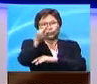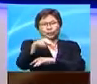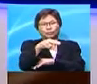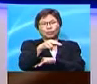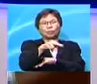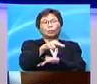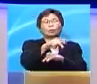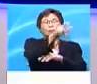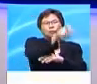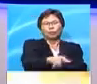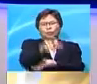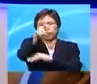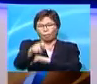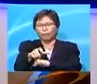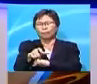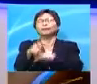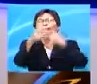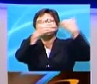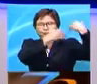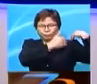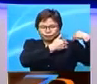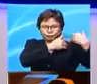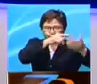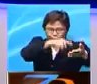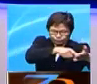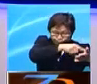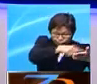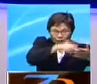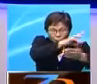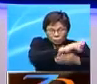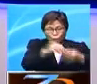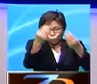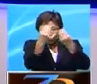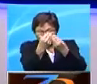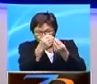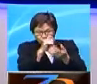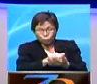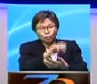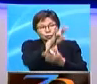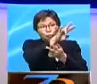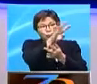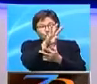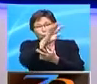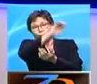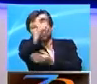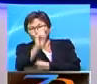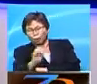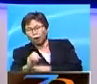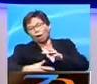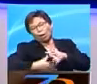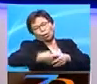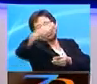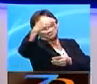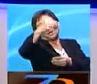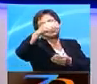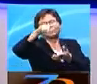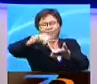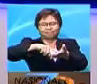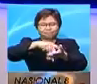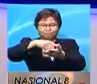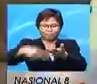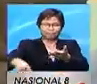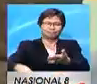pemilih berdaftar layak menunaikan tanggungjawab masing-masing dan daripada angka itu 74% keluar mengundi